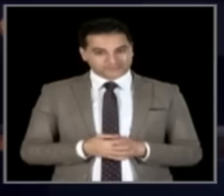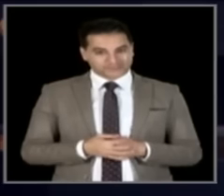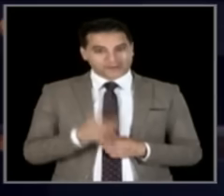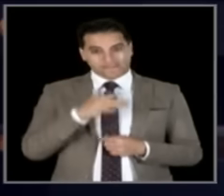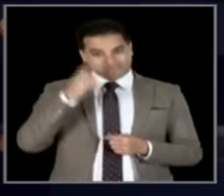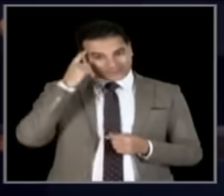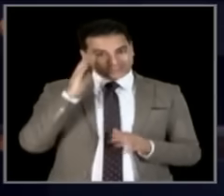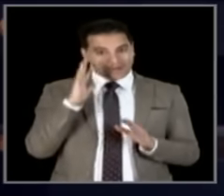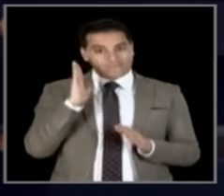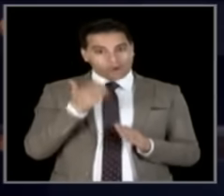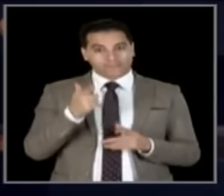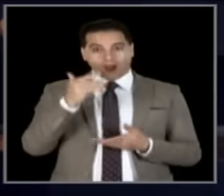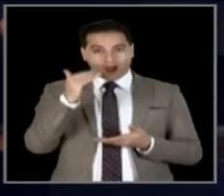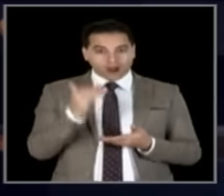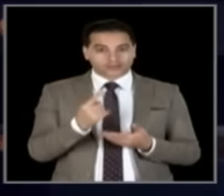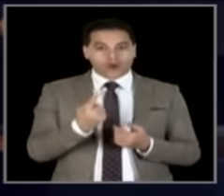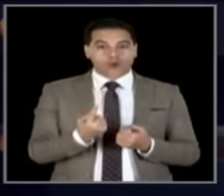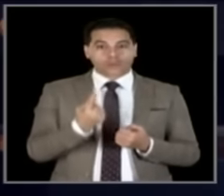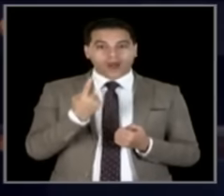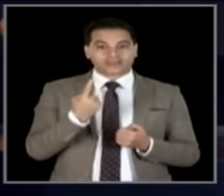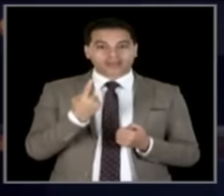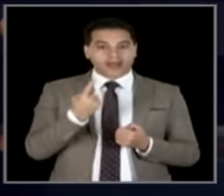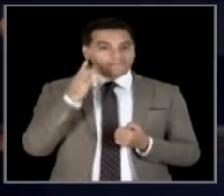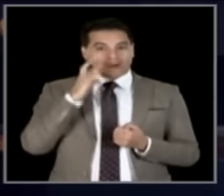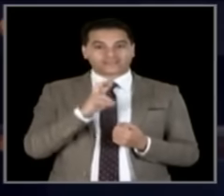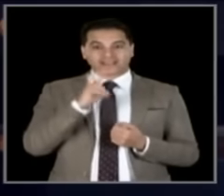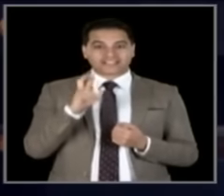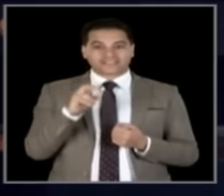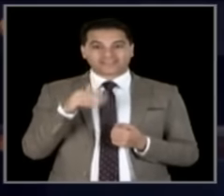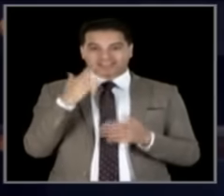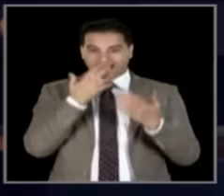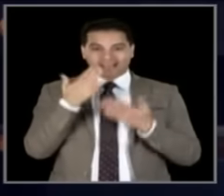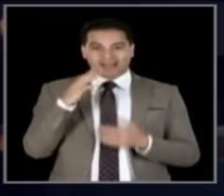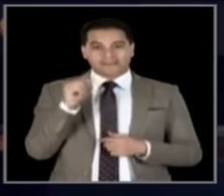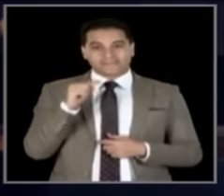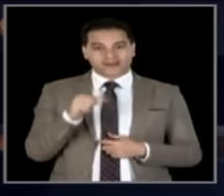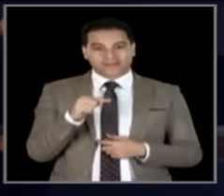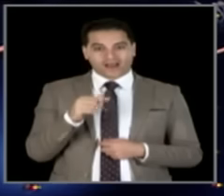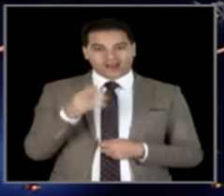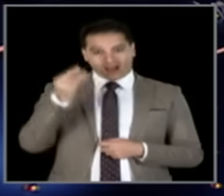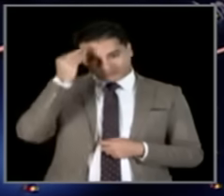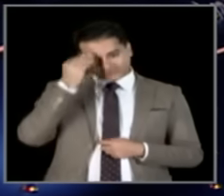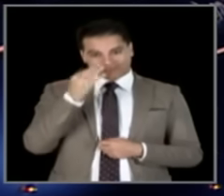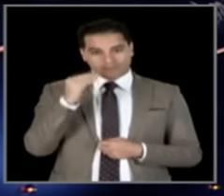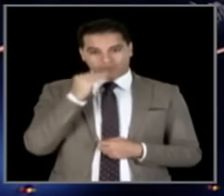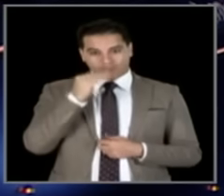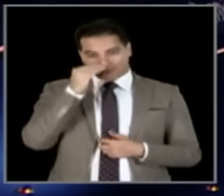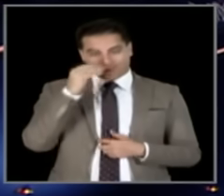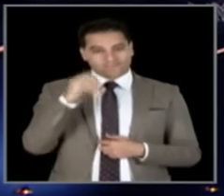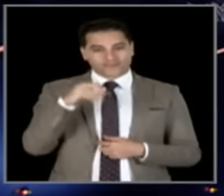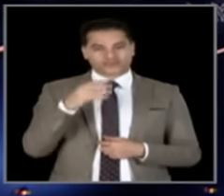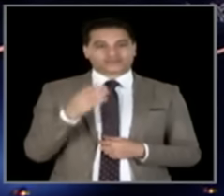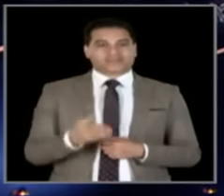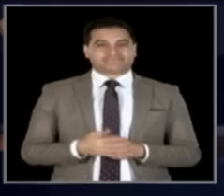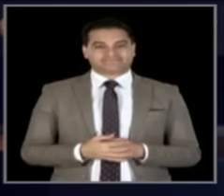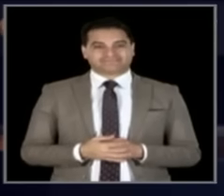محدش عارف، ممكن تبقي اصغر واحده نسأل عنها في تاريخ البرنامج. حافظة قرآن، بتحفظ قرآن كمان. ما شاء الله ما